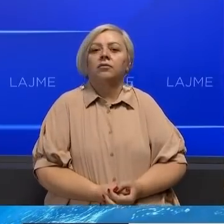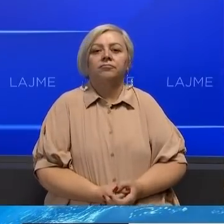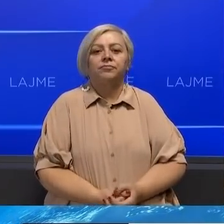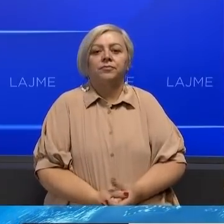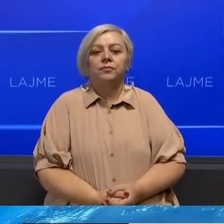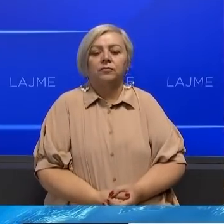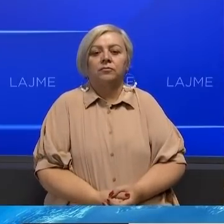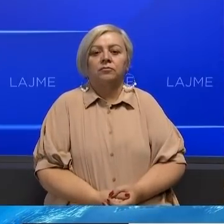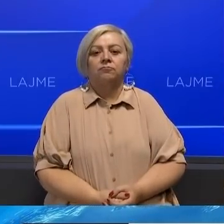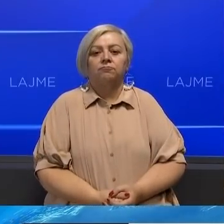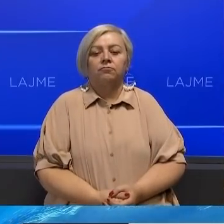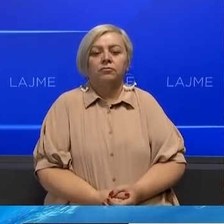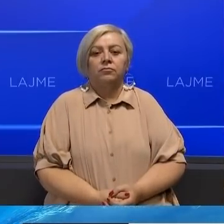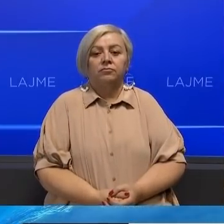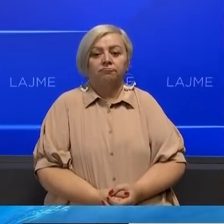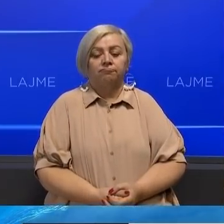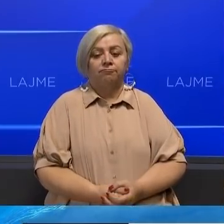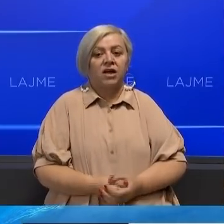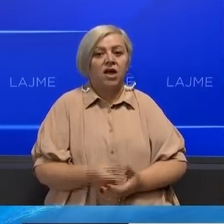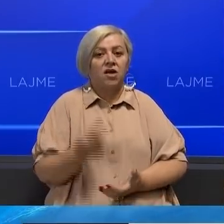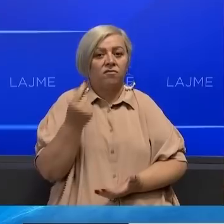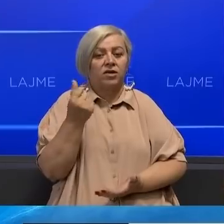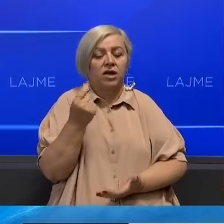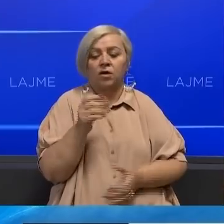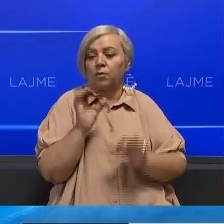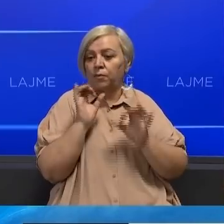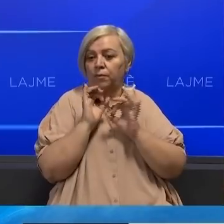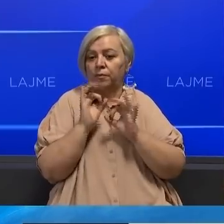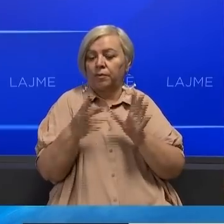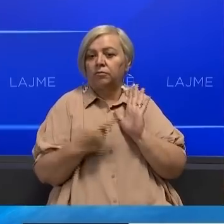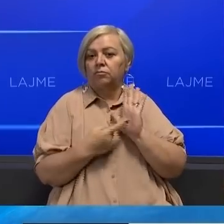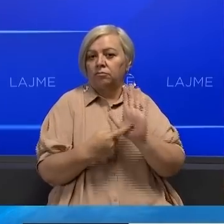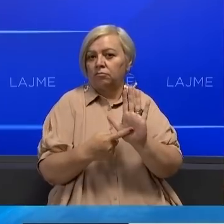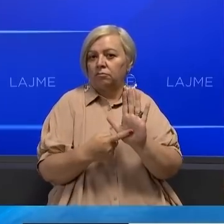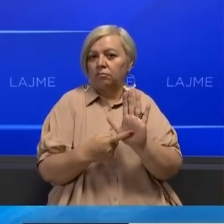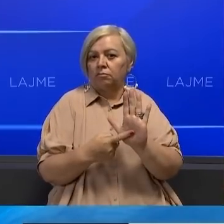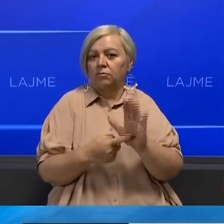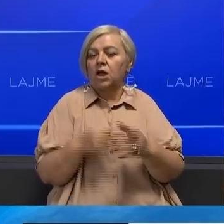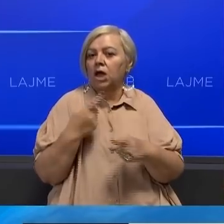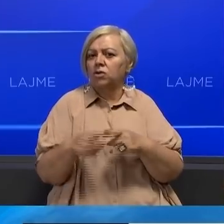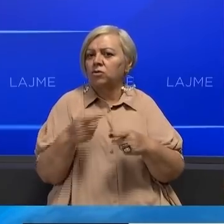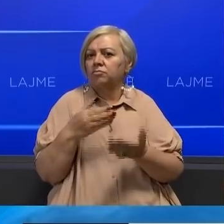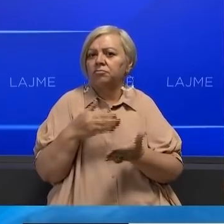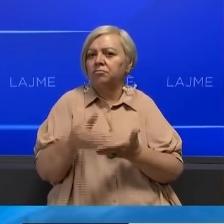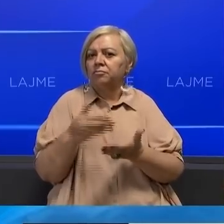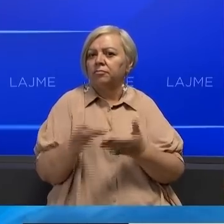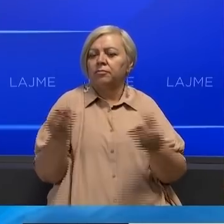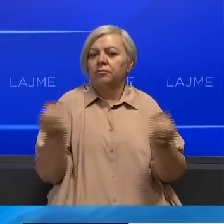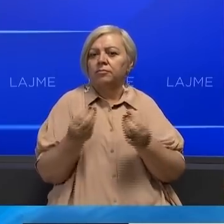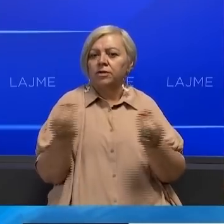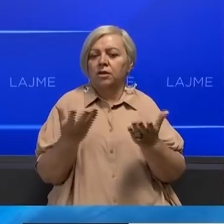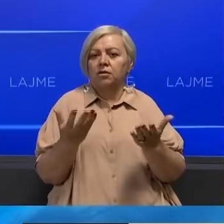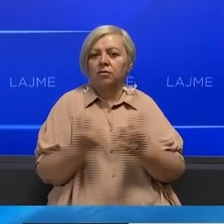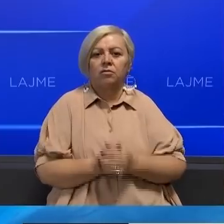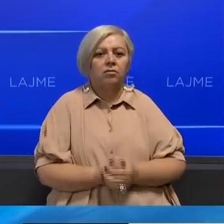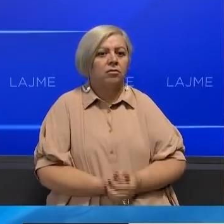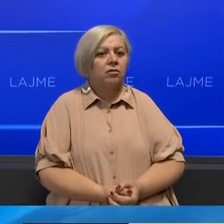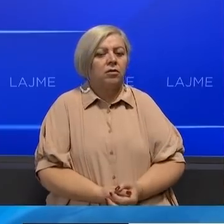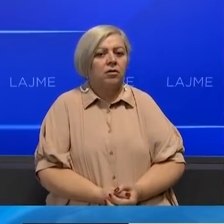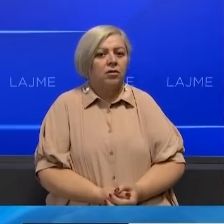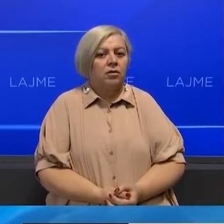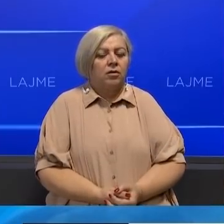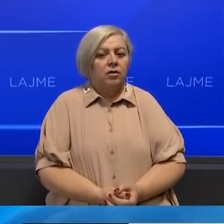107.856 euro. Për këtë blerë nuk është ofruar ndo një dëshmi që arsyeton shpenzimin e ndodhur për mbajtjen e orëve